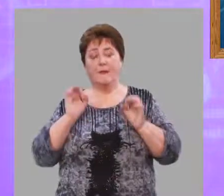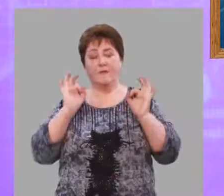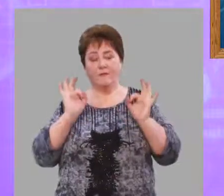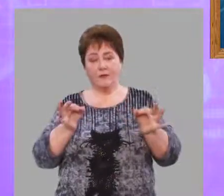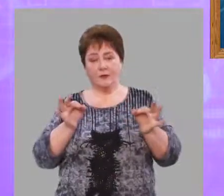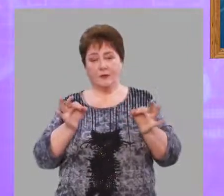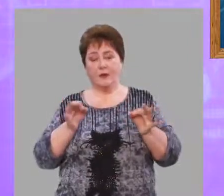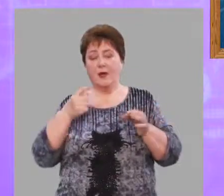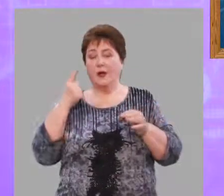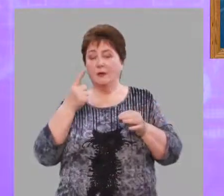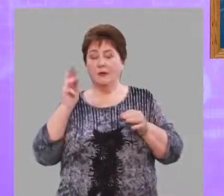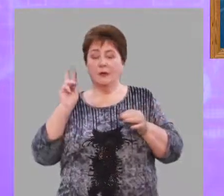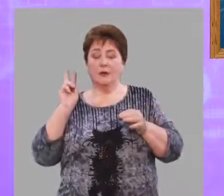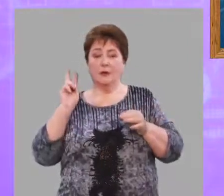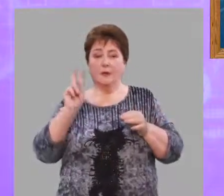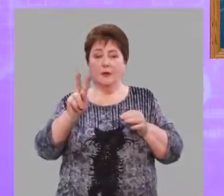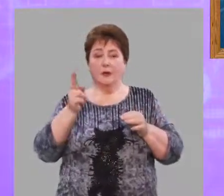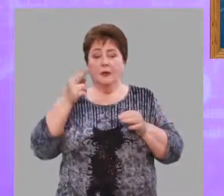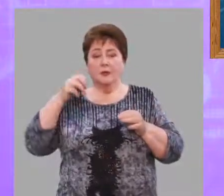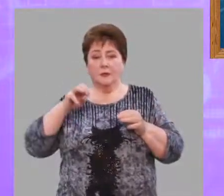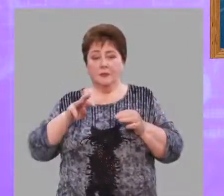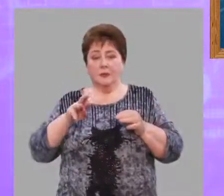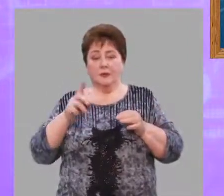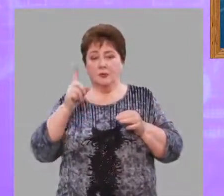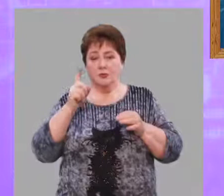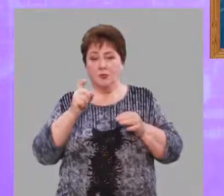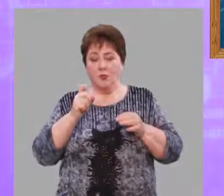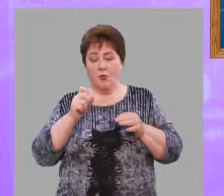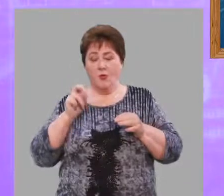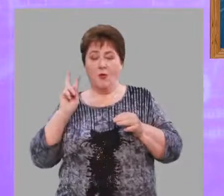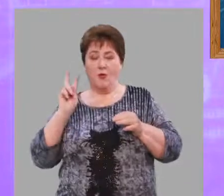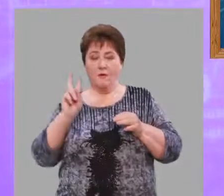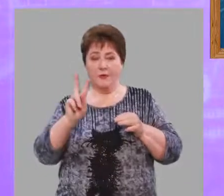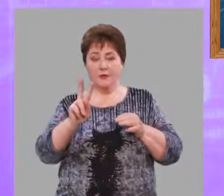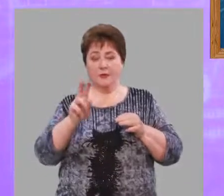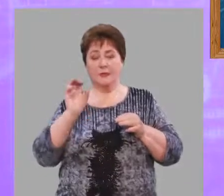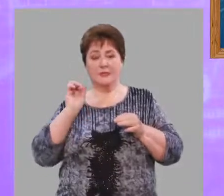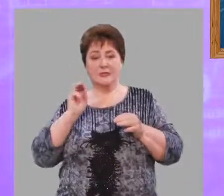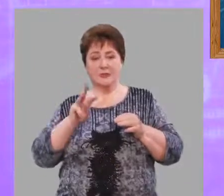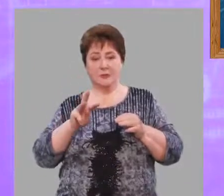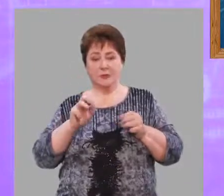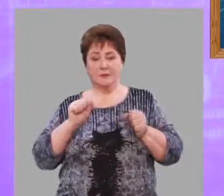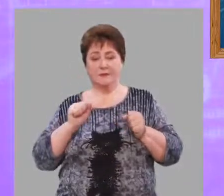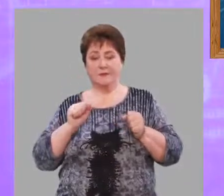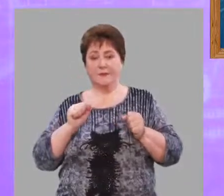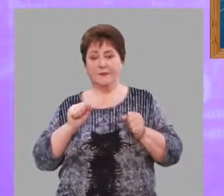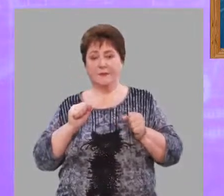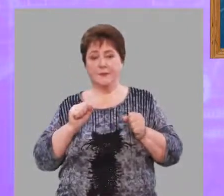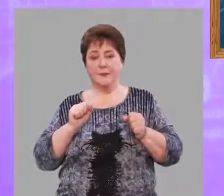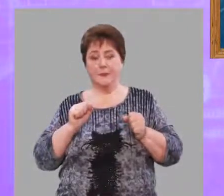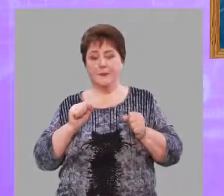Верно, в одном квадратном дециметре 100 квадратных сантиметров.